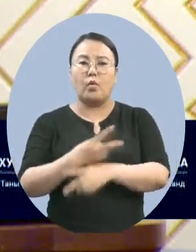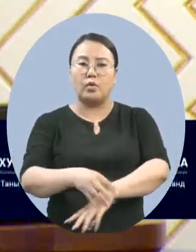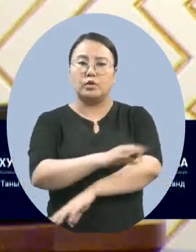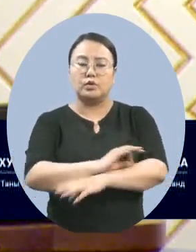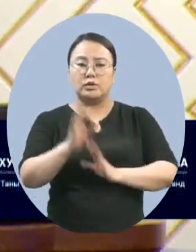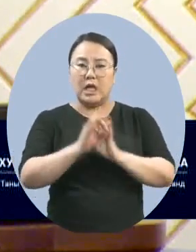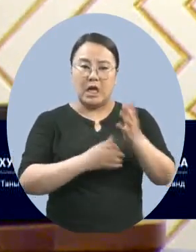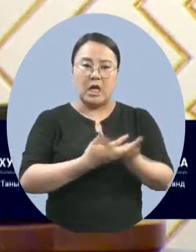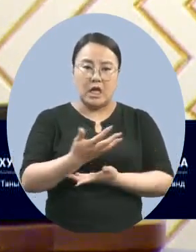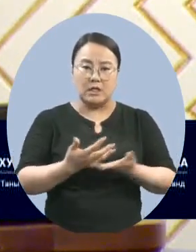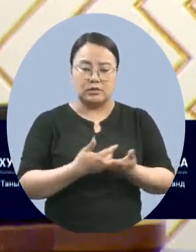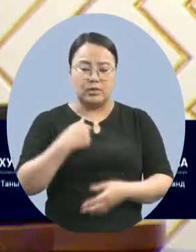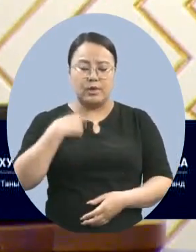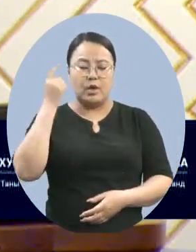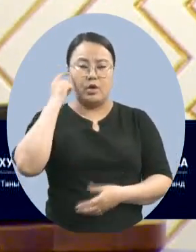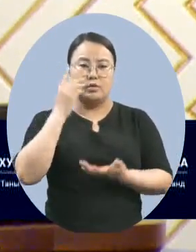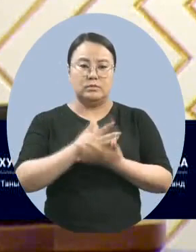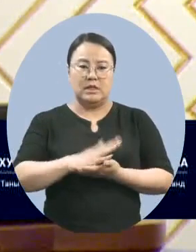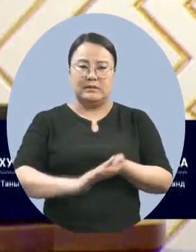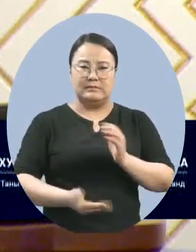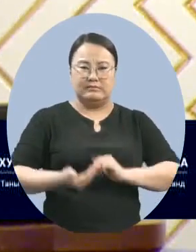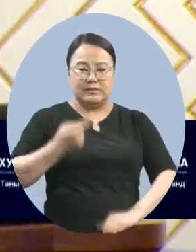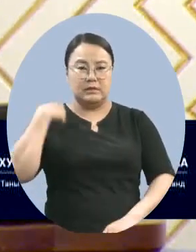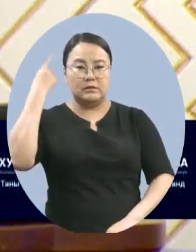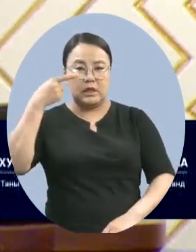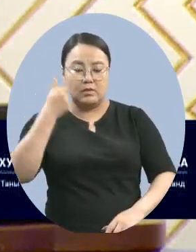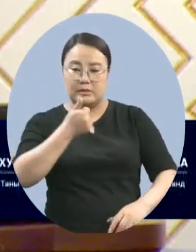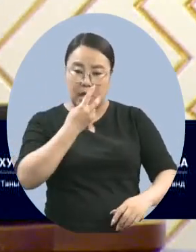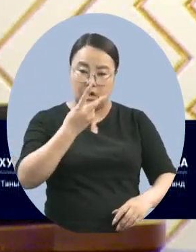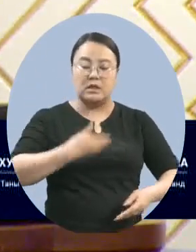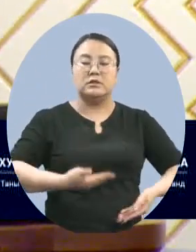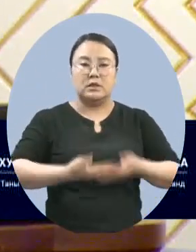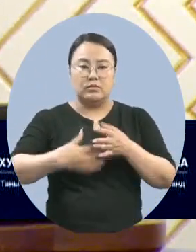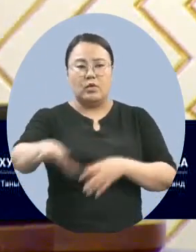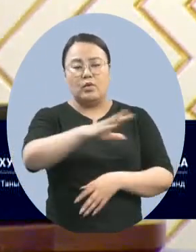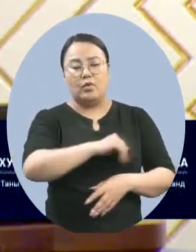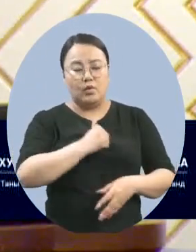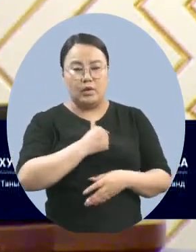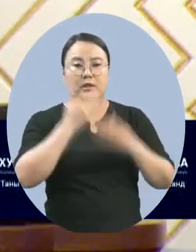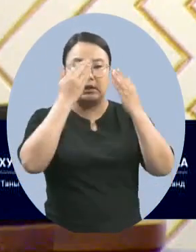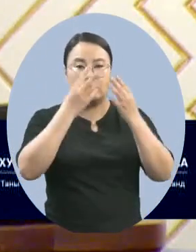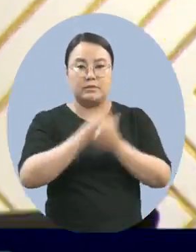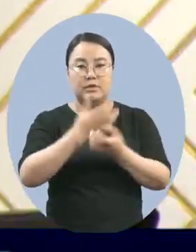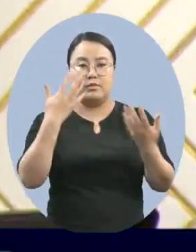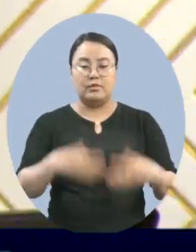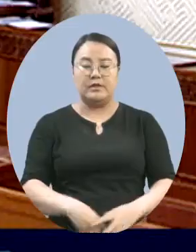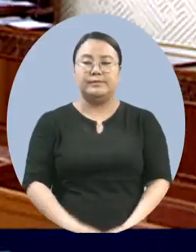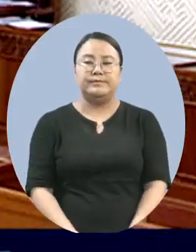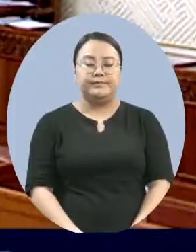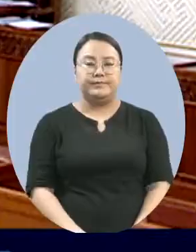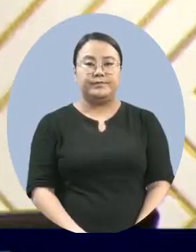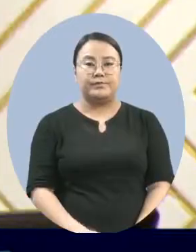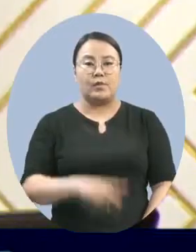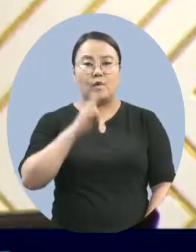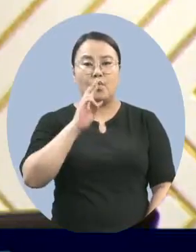төслийг хэрэгжүүлэхийг эрхэмлэж байна. Мөн дэвшилтэд үзэл санааг дэмжиж байгаа бүх гишүүдэд талархаж байгаа юм хэллээ. За ер нь